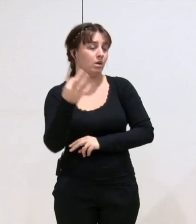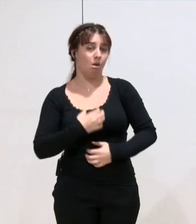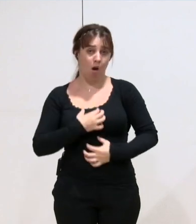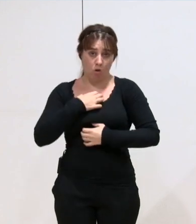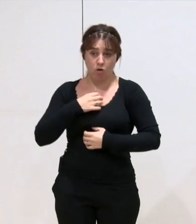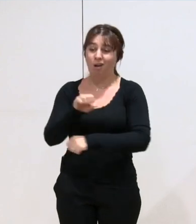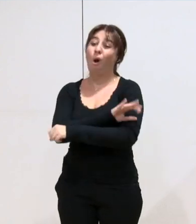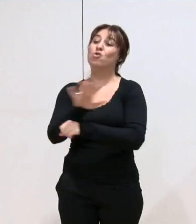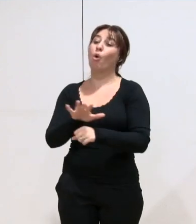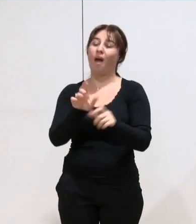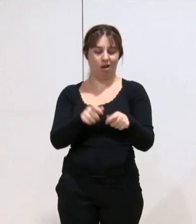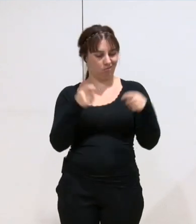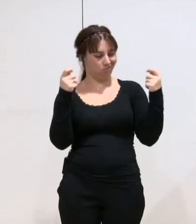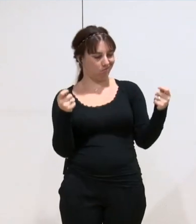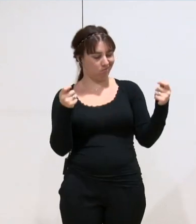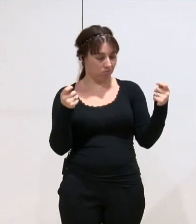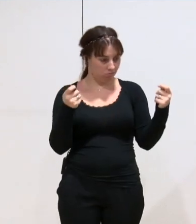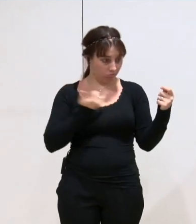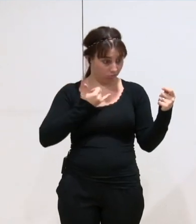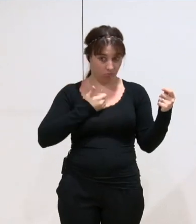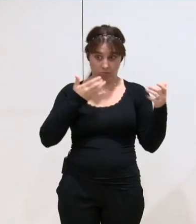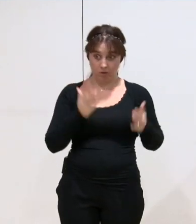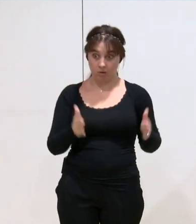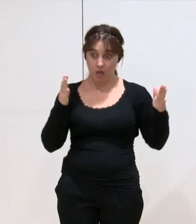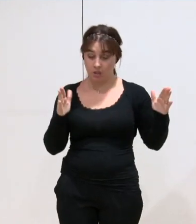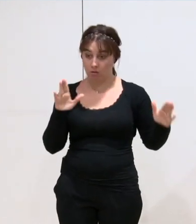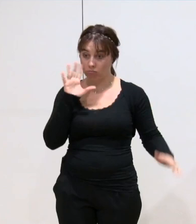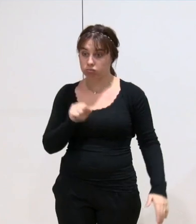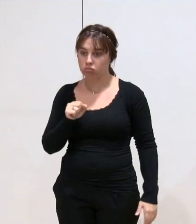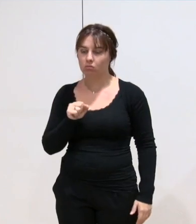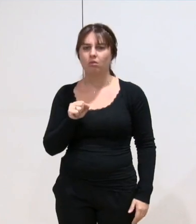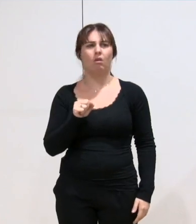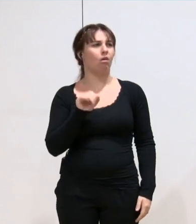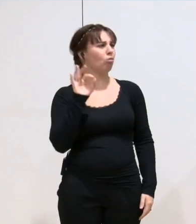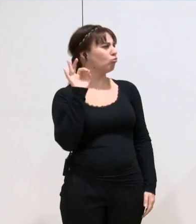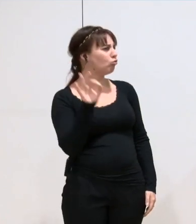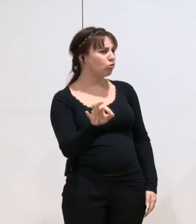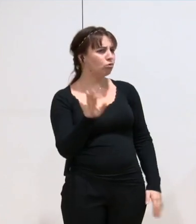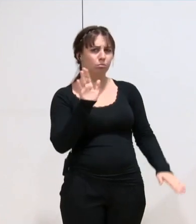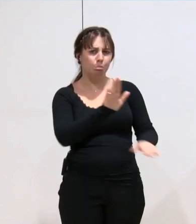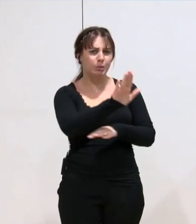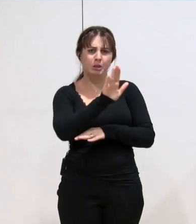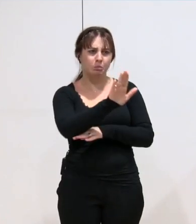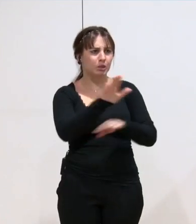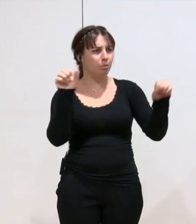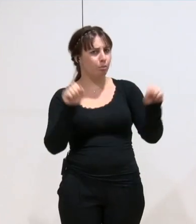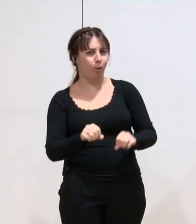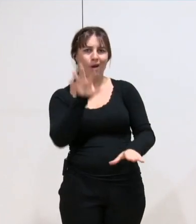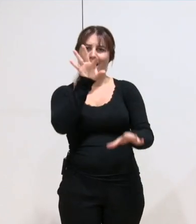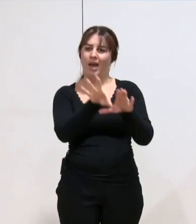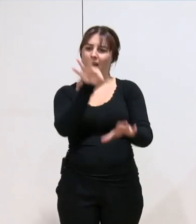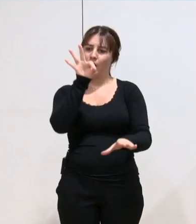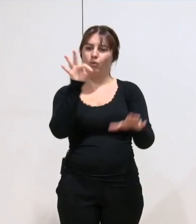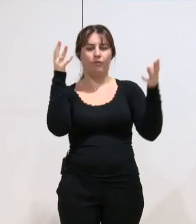qu'une décision a été prise. Ça ne remet pas en cause votre capacité à la prendre. Hein, bien évidemment, vous avez été élu, vous